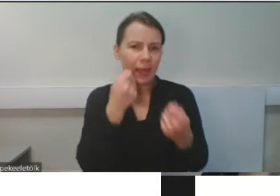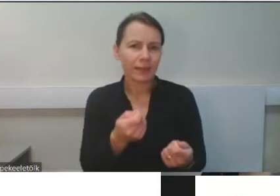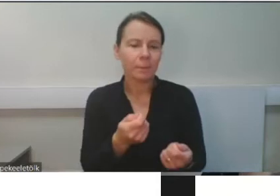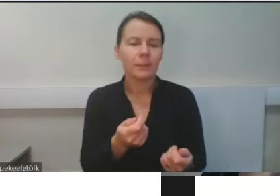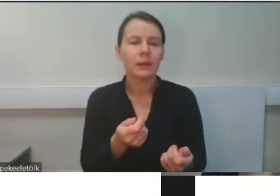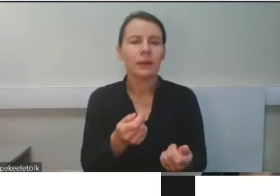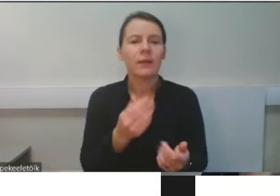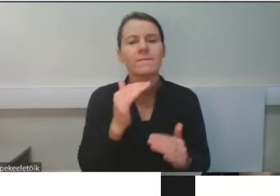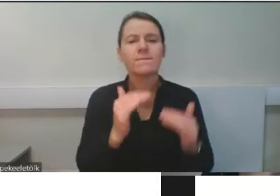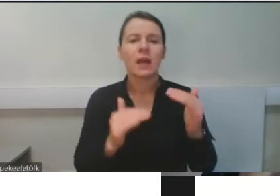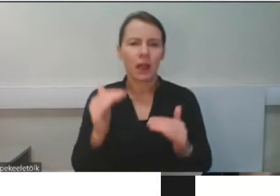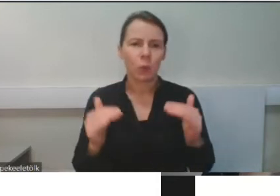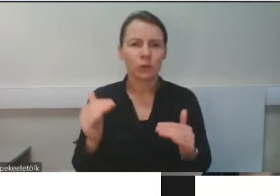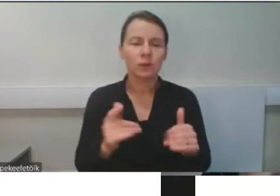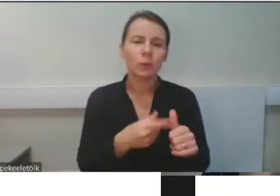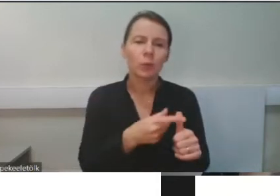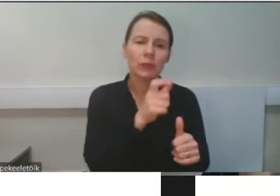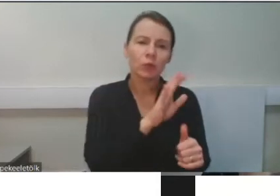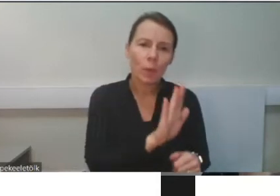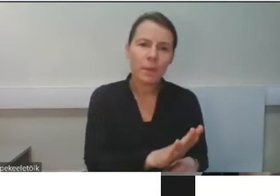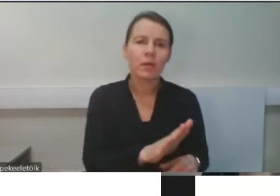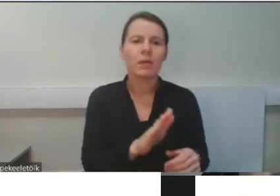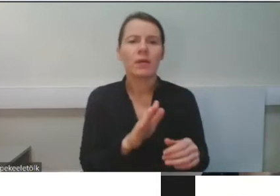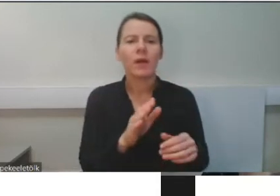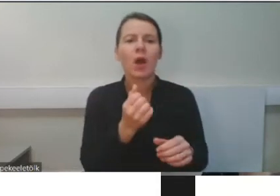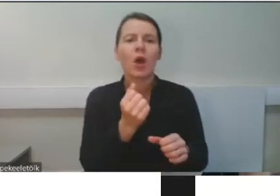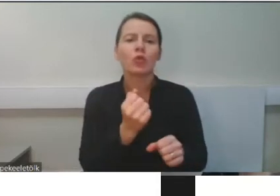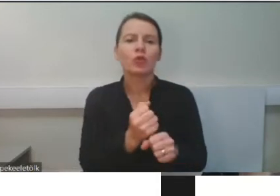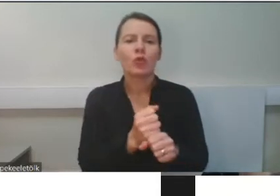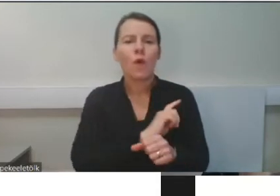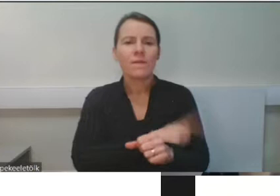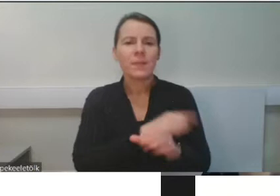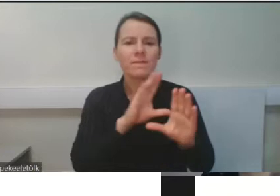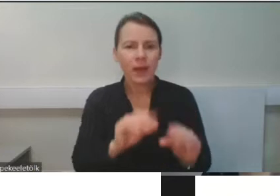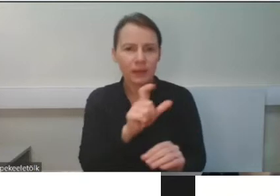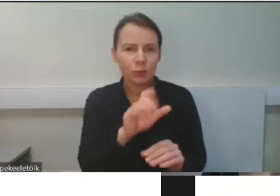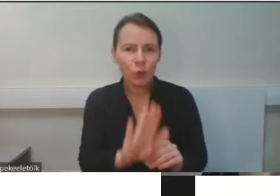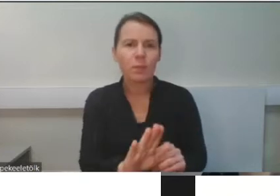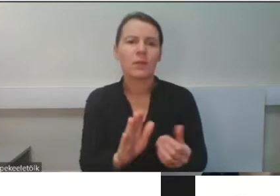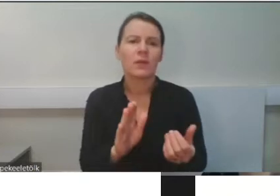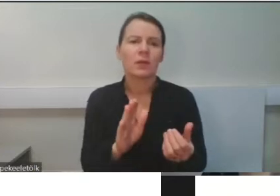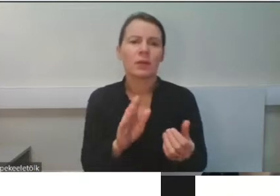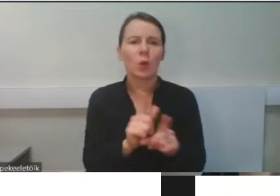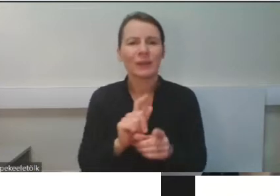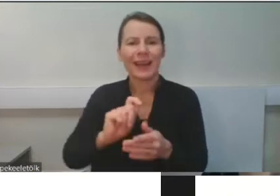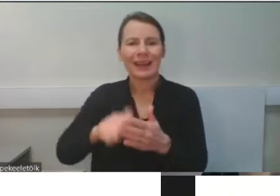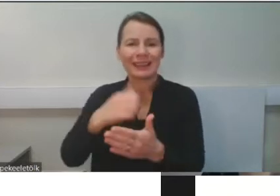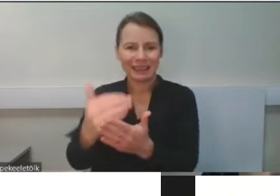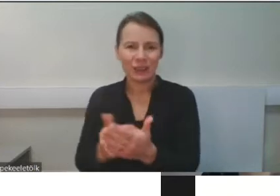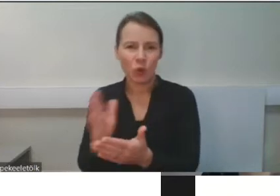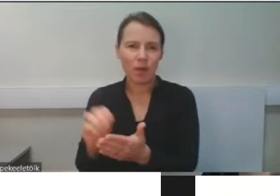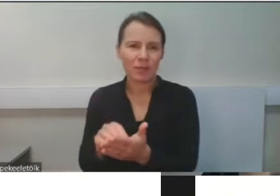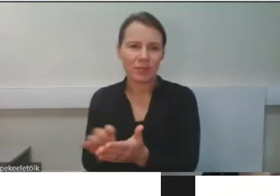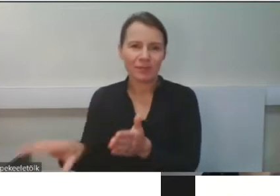et ta on töötu , aga ta otsib tööd või on siis valmis ka tööle asuma . et